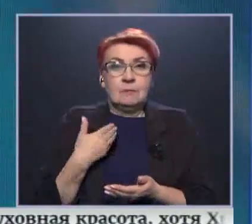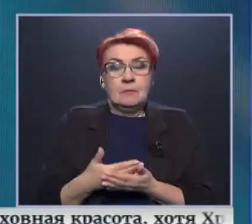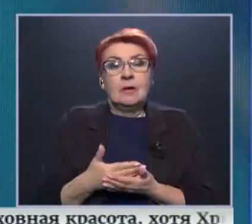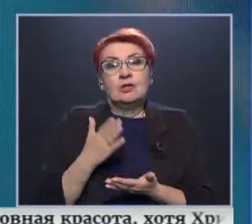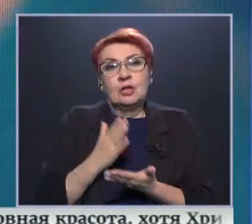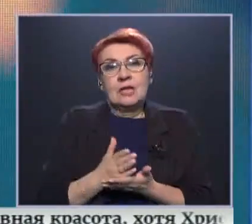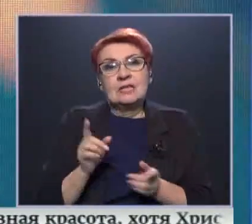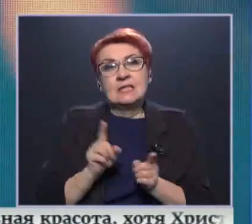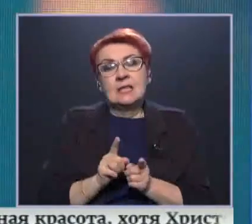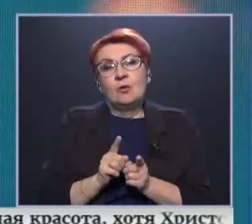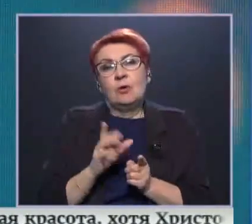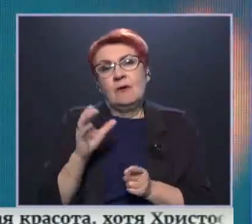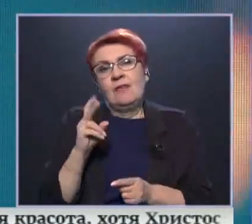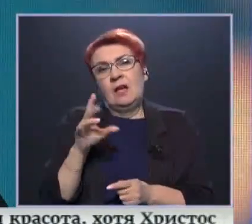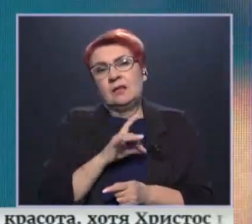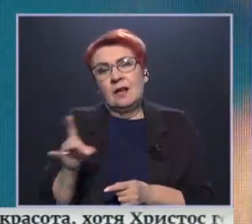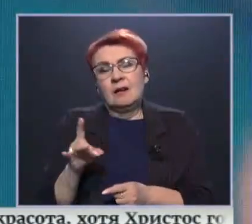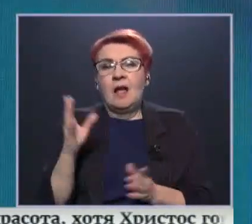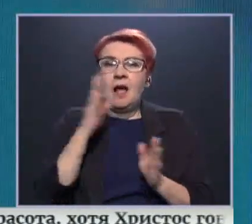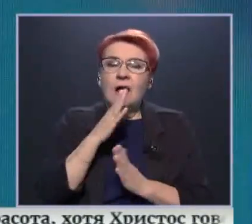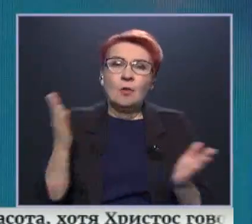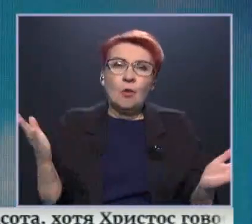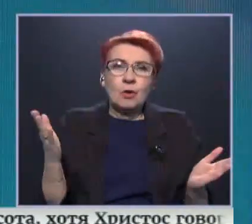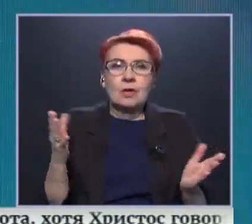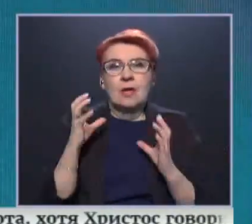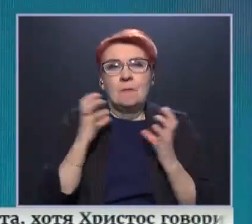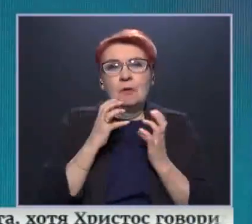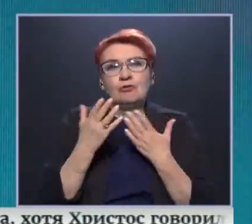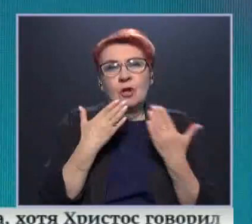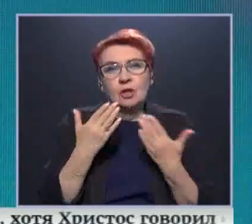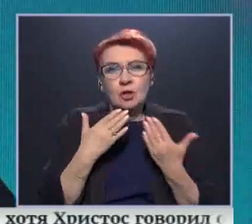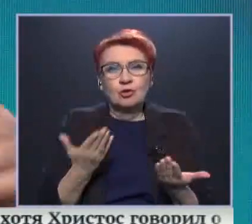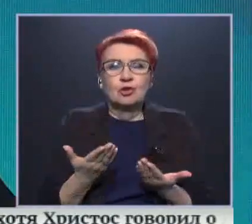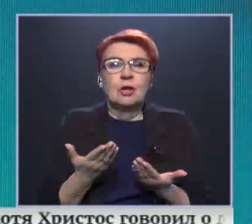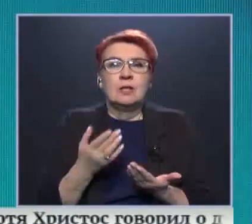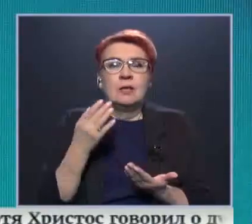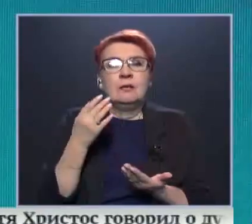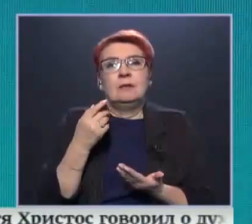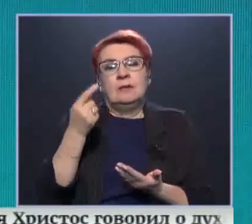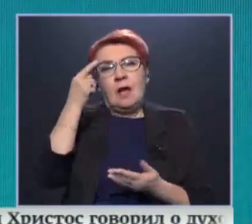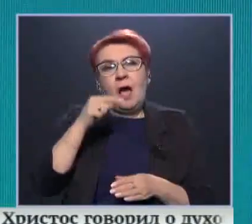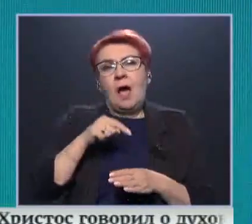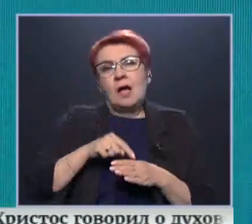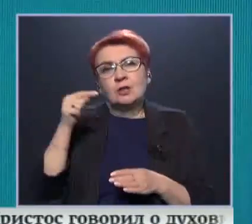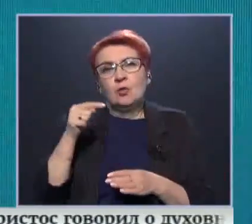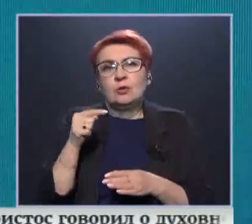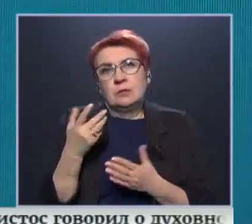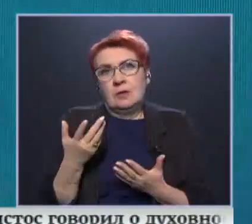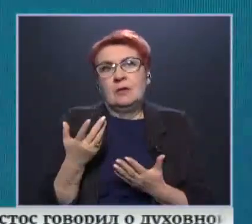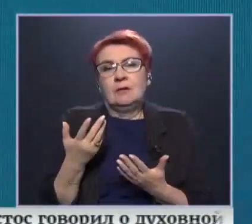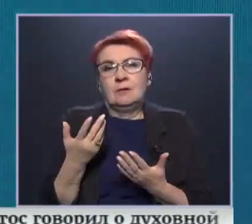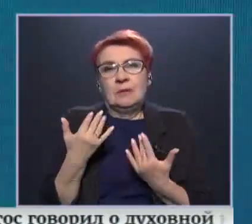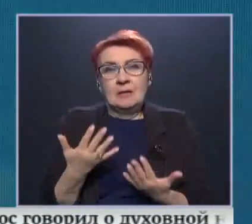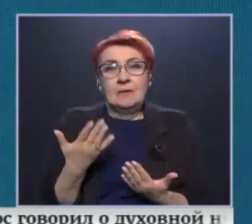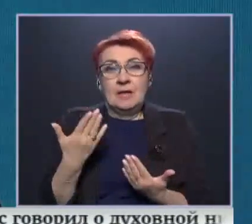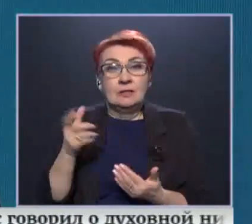такой вектор, что ли, экология, да, бережные отношения, осознанное потребление. В этом нет ничего страшного.